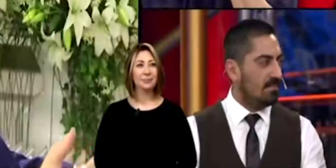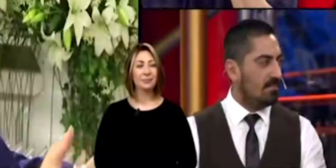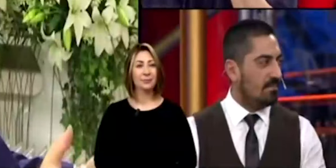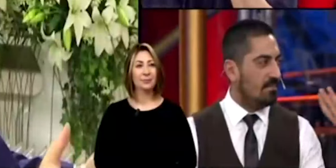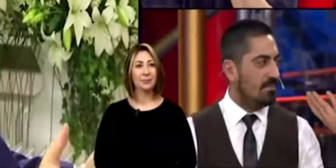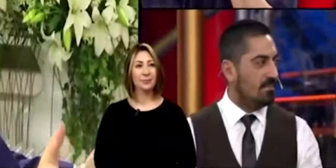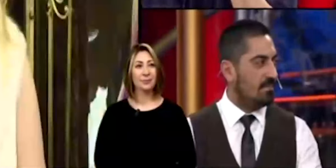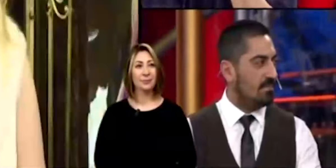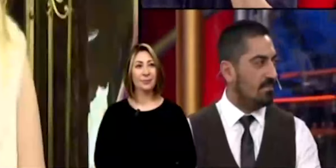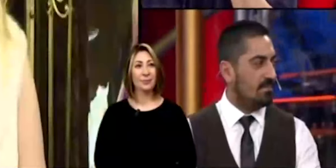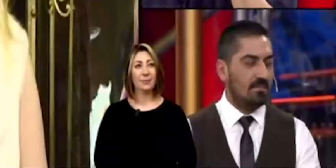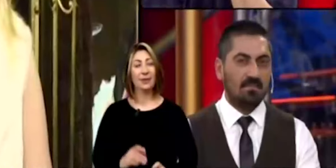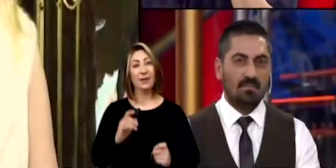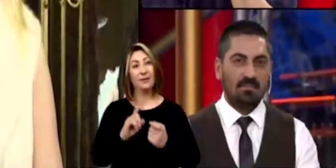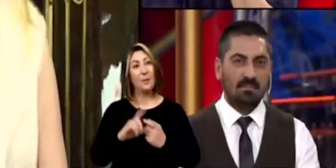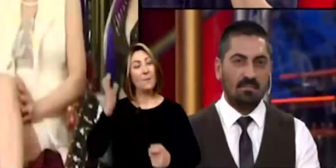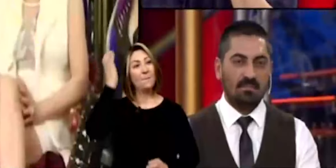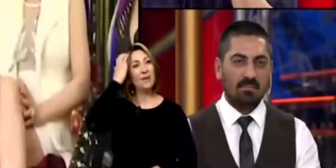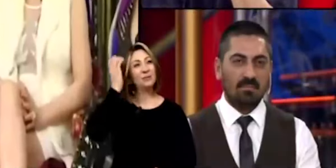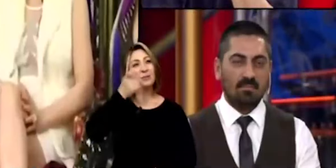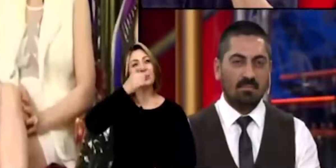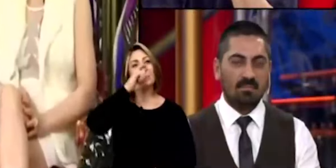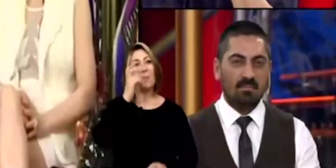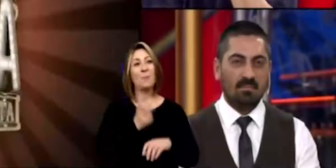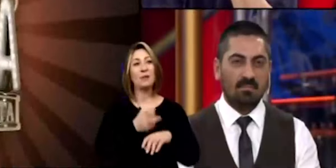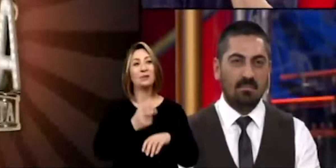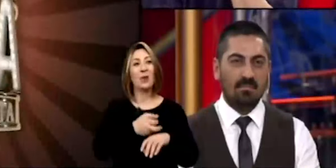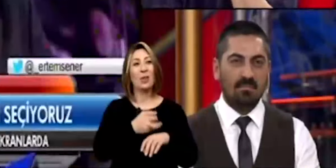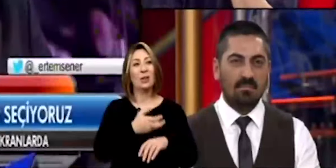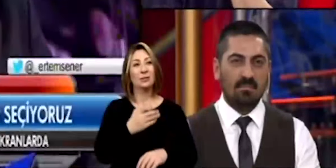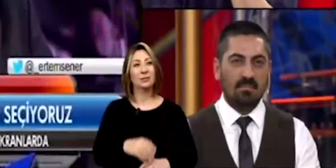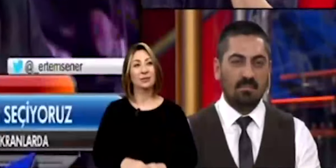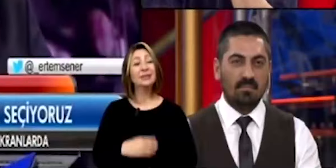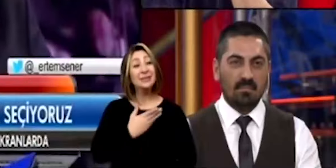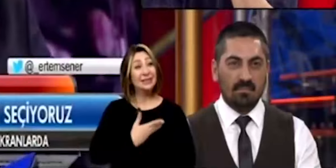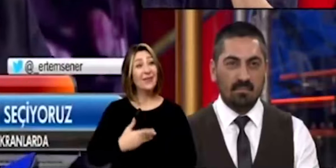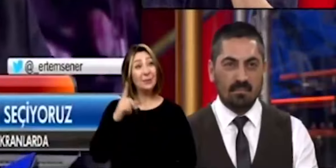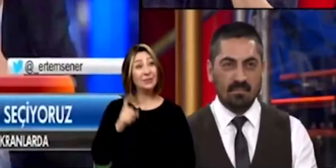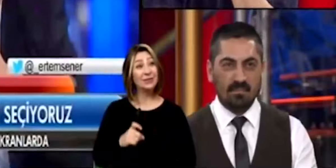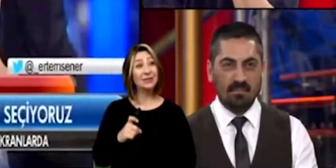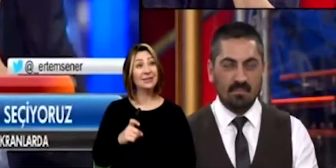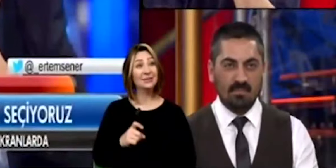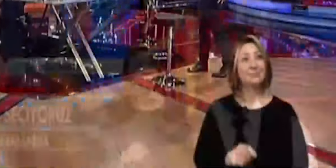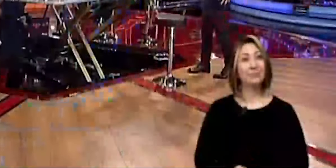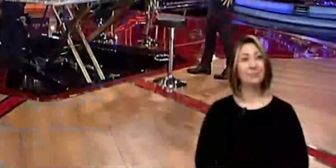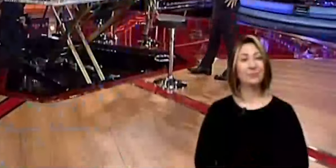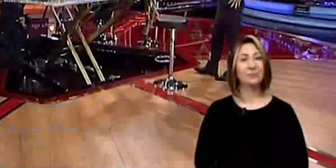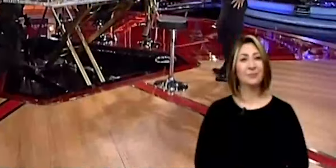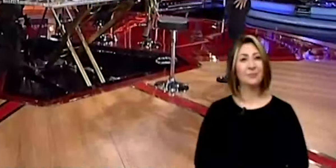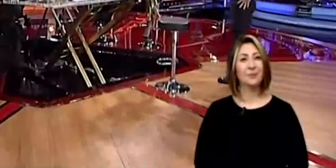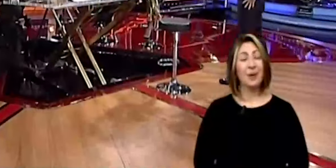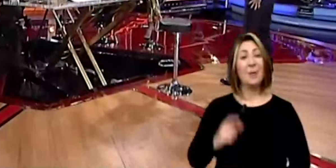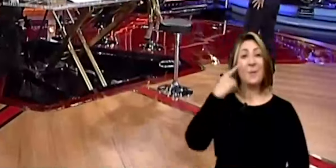Aydın Hocam ve baş sultanımız maşallah. Sever misiniz Noel Baba'yı? Hiç sevmem. Dört.